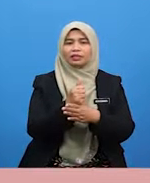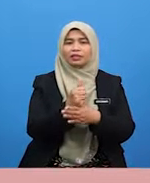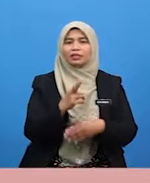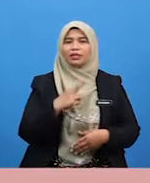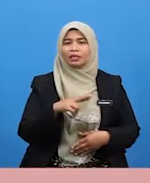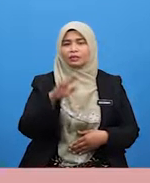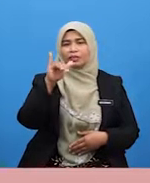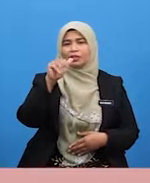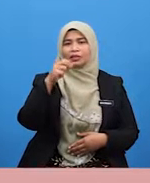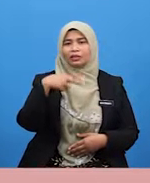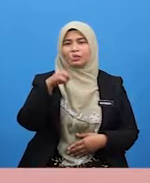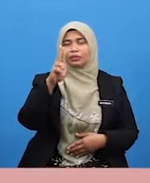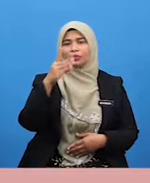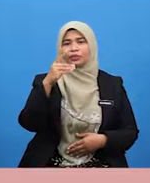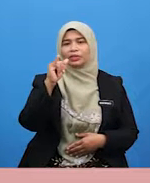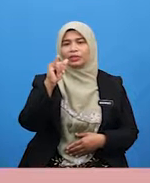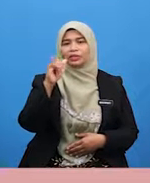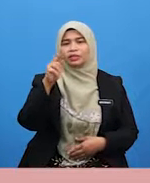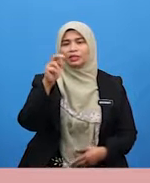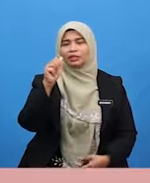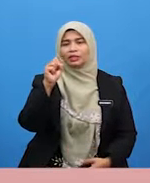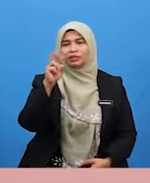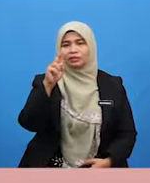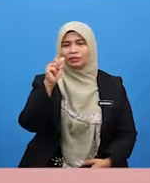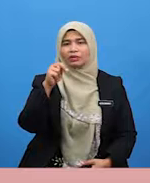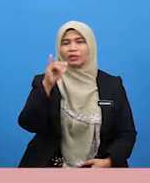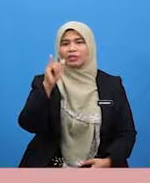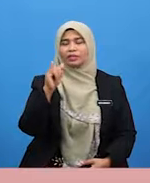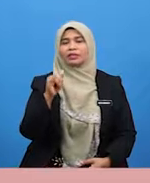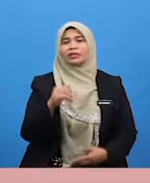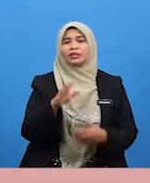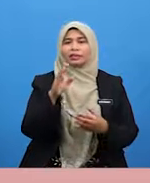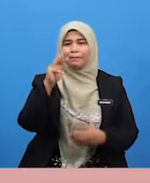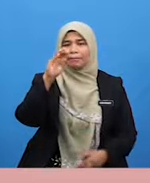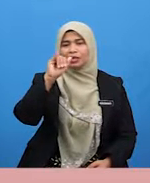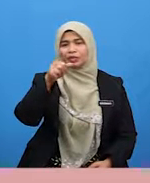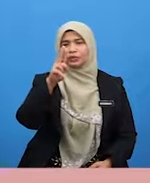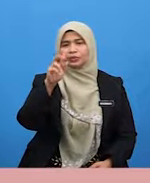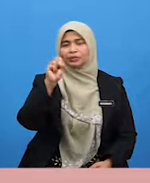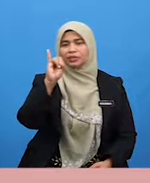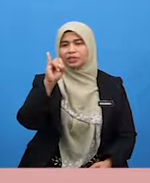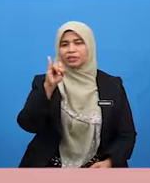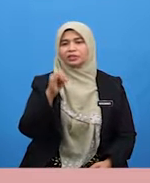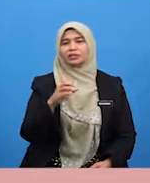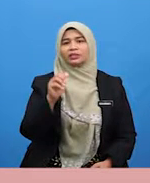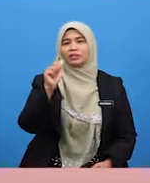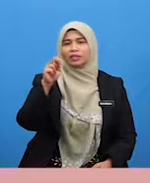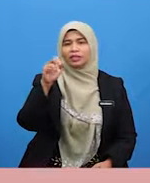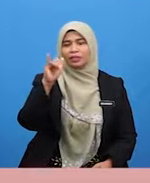agama Yahudi, Nasrani, kepercayaan Majusi, kepercayaan